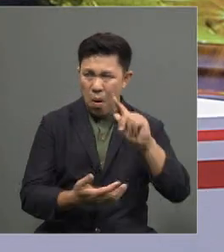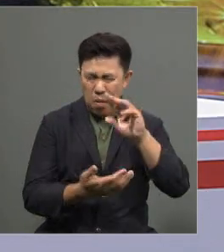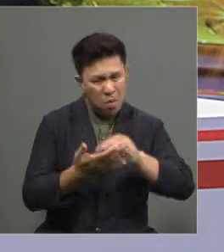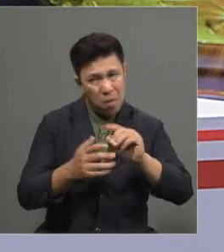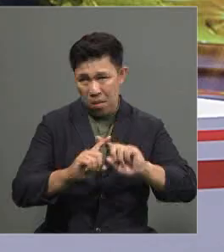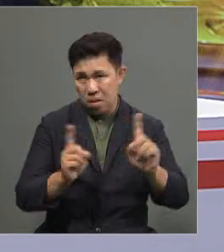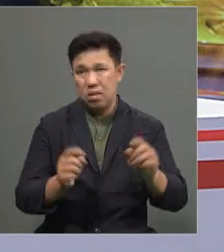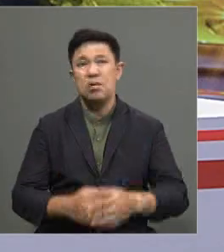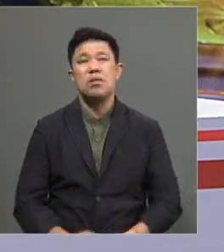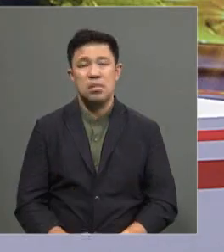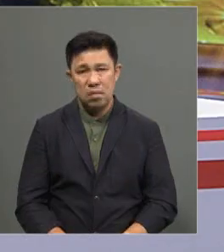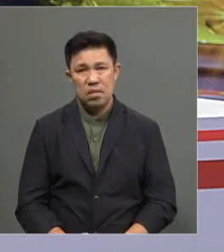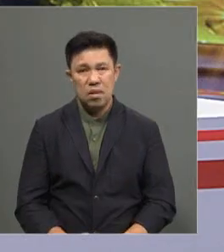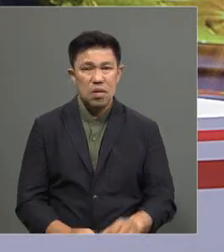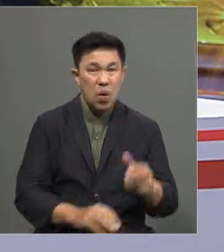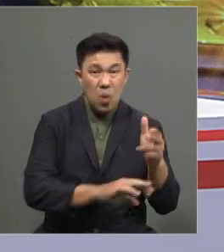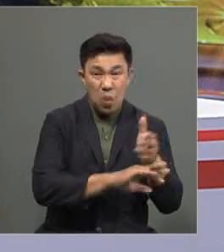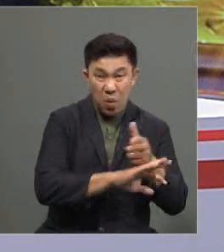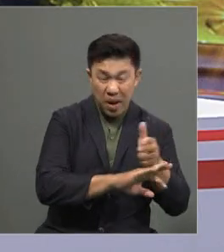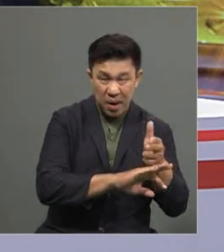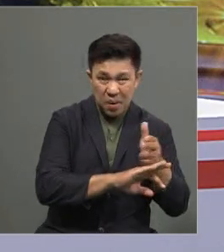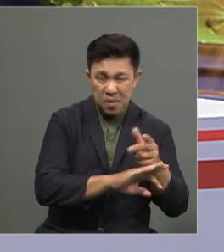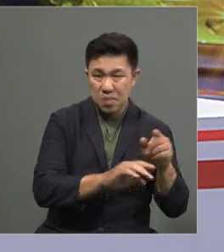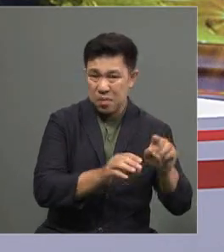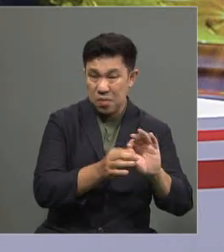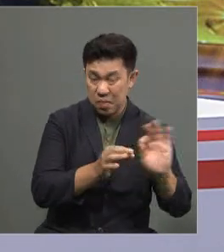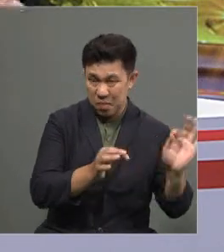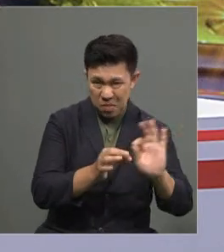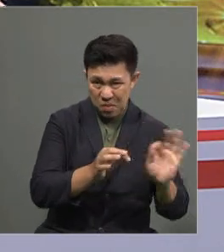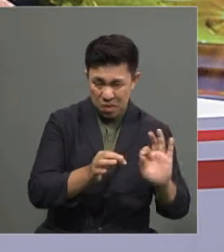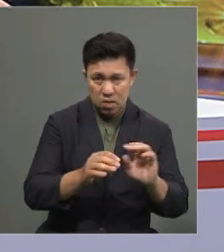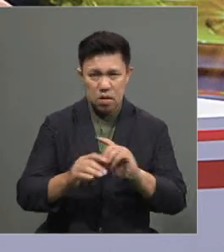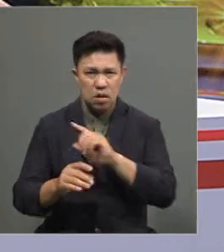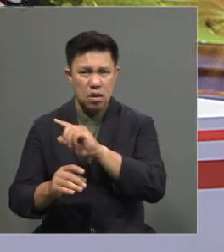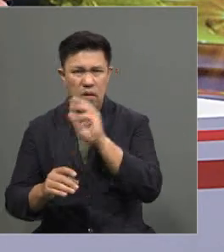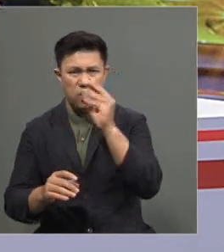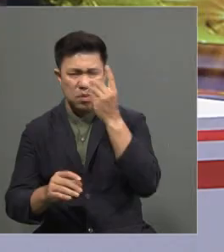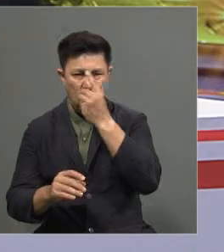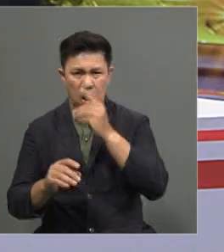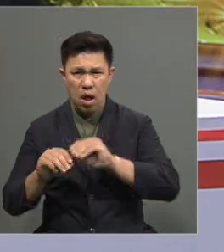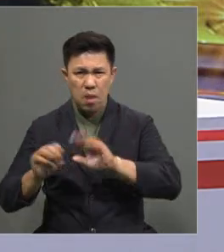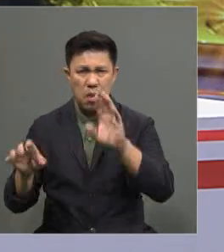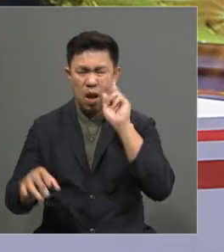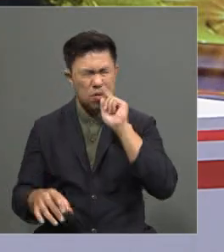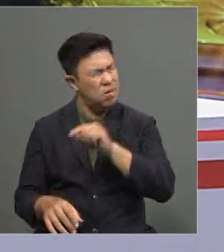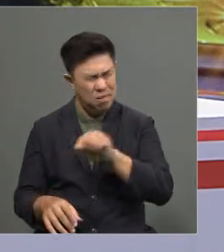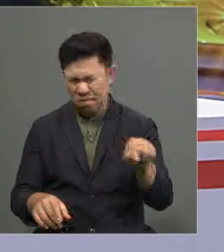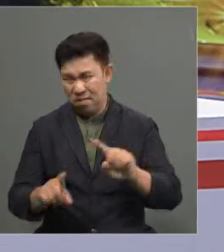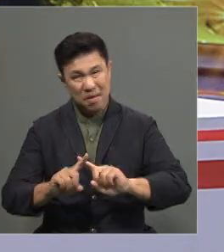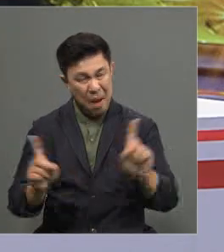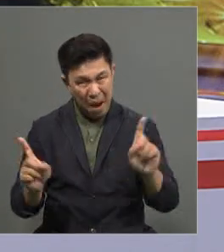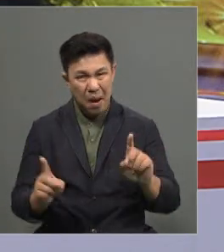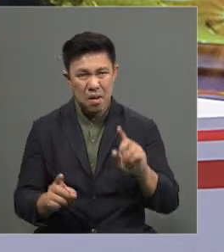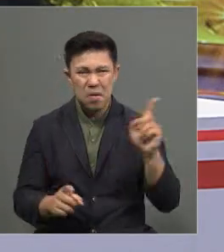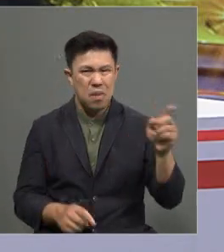ฟังคลิปเต็มก็จะบอกว่าในคลิปเต็มอ่ะมันไม่เหมือนกับที่คุณฟิล์มแถลงข่าวเมื่อวานนี้ถูกไหมที่ตอบสัมภาษณ์เมื่อวานนี้รวมถึงคุณฟิล์มบอกว่า